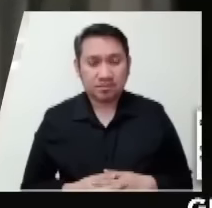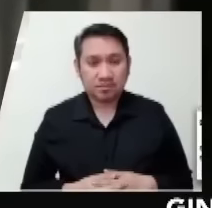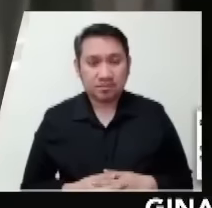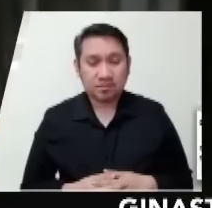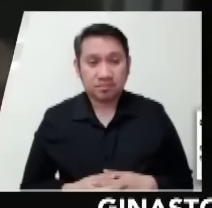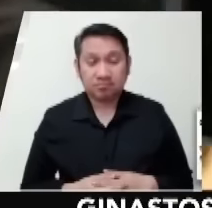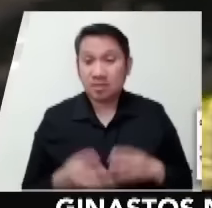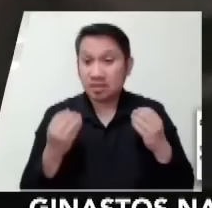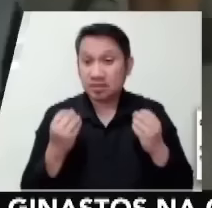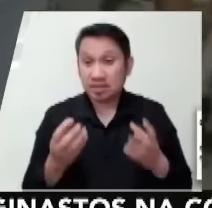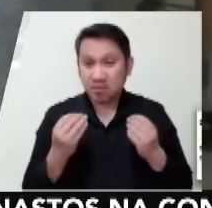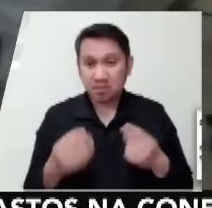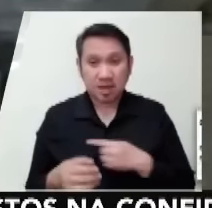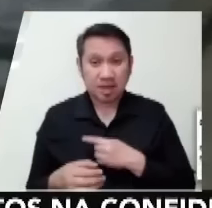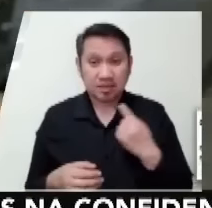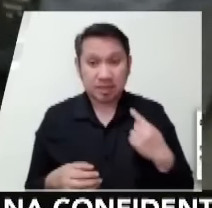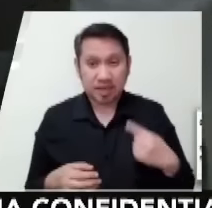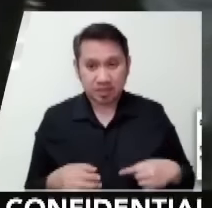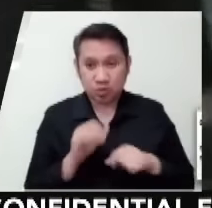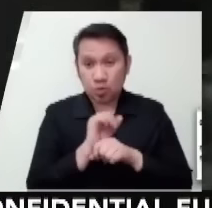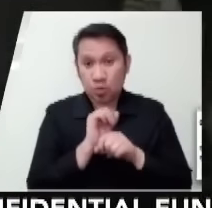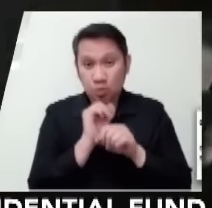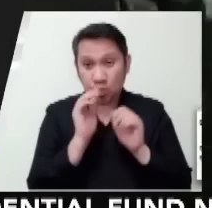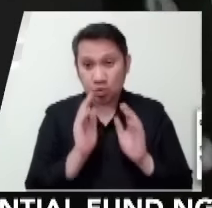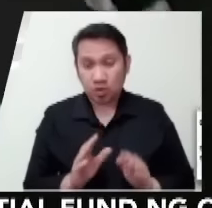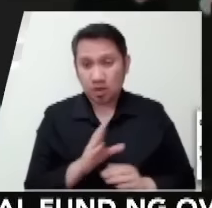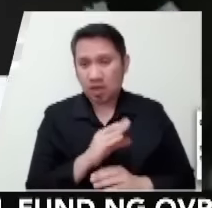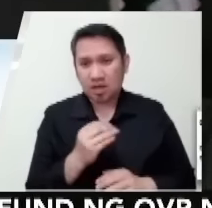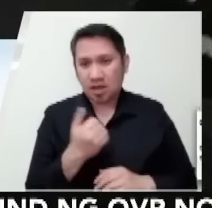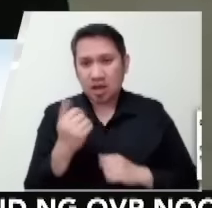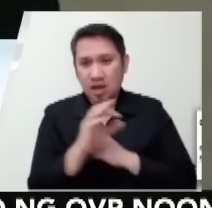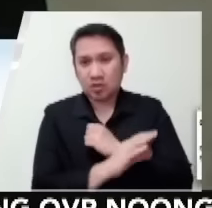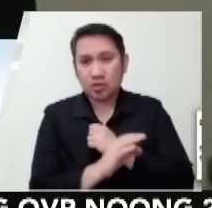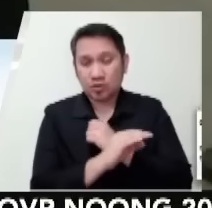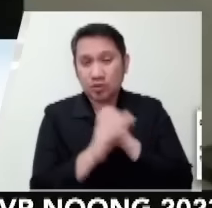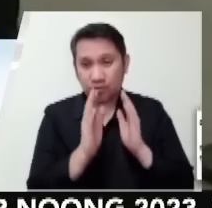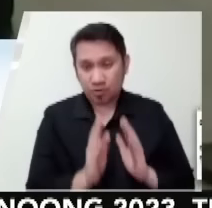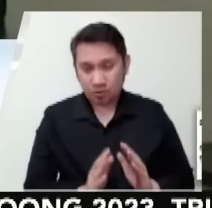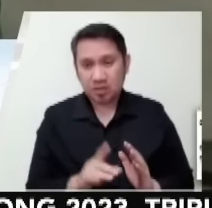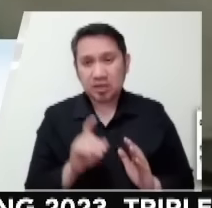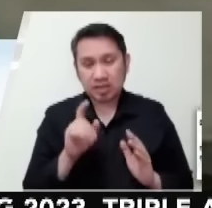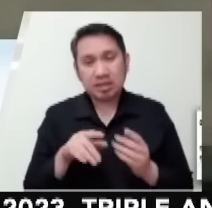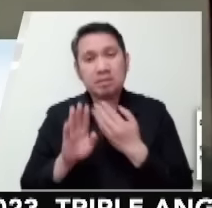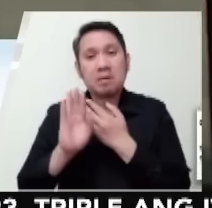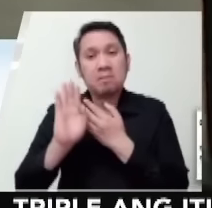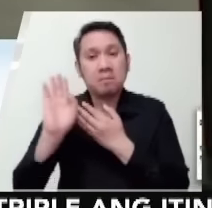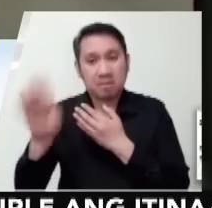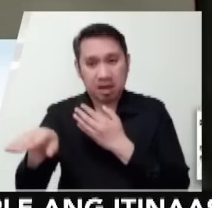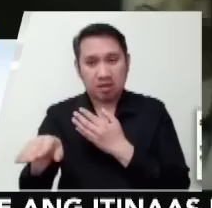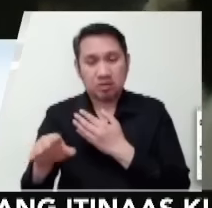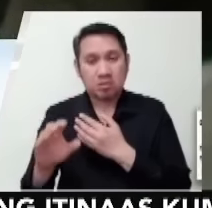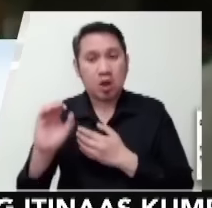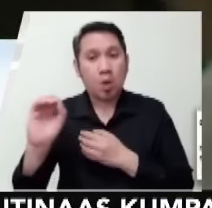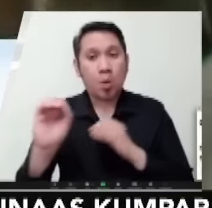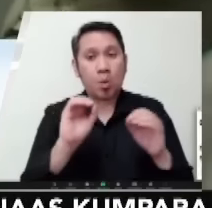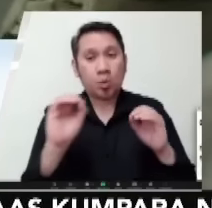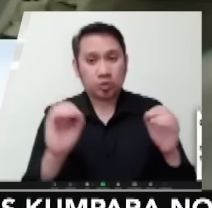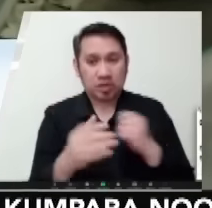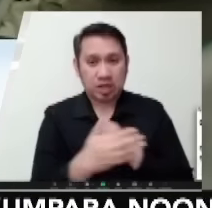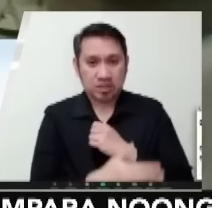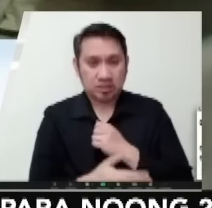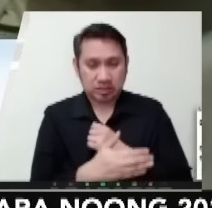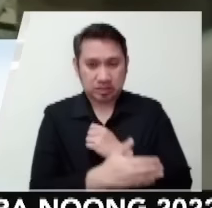Libo-libo ng Chinese POGO workers at iba pang dayuhan ang nakulong at napadeport sa magkakahiwalay na raid laban sa mga POGO sa bansa